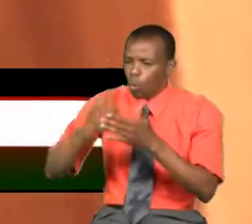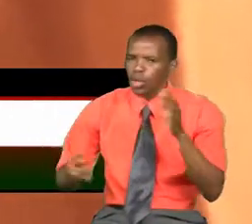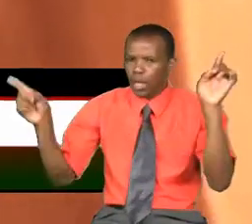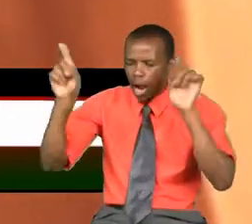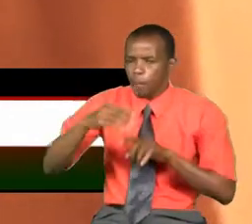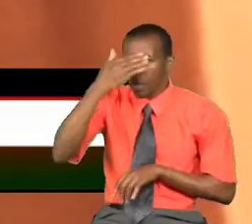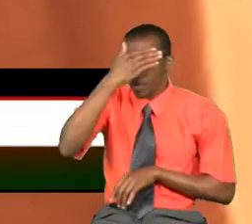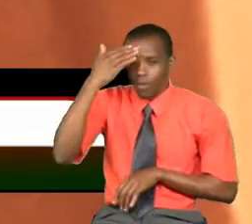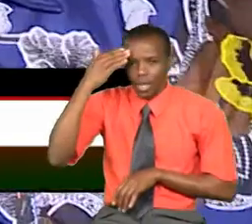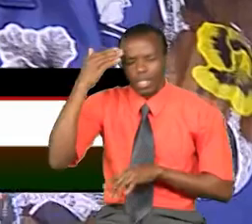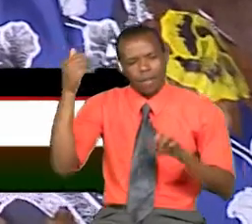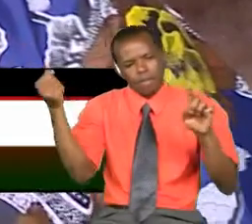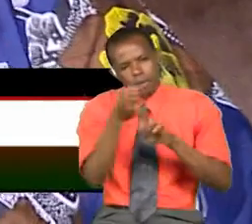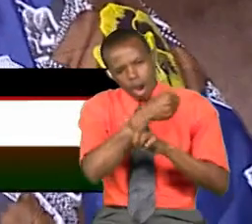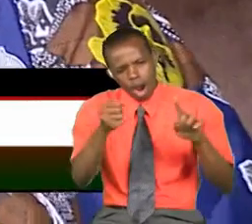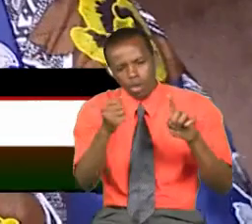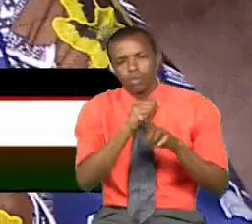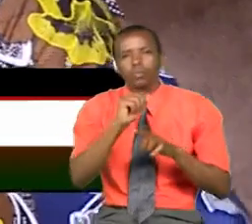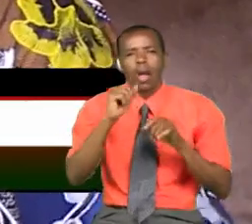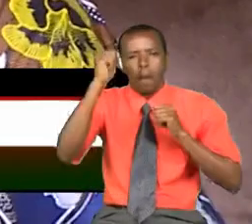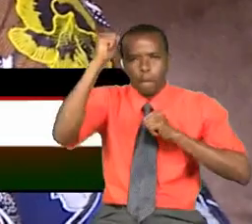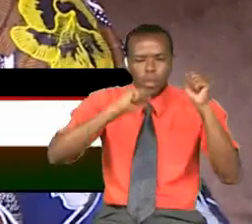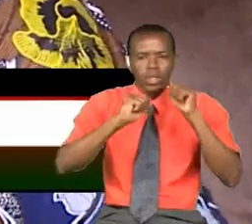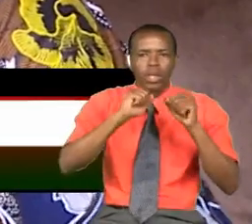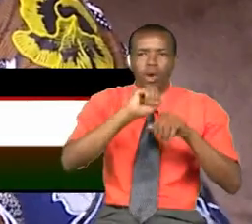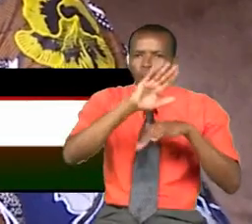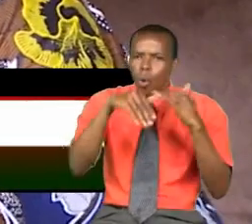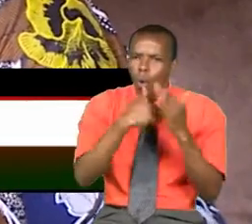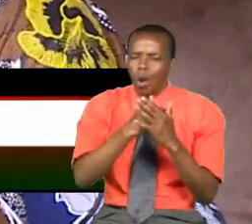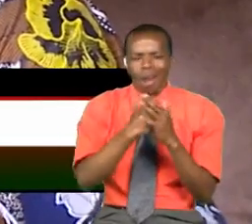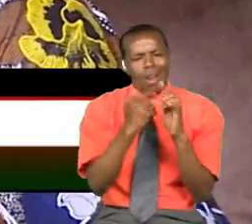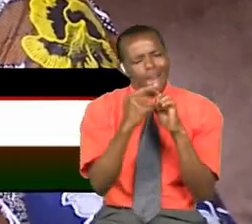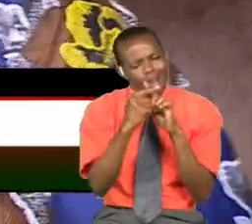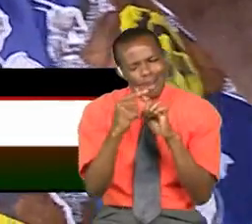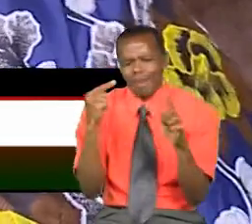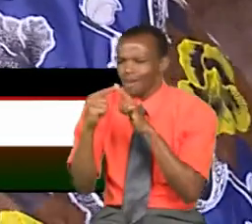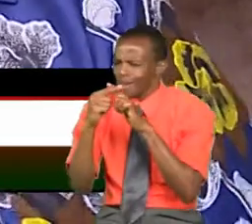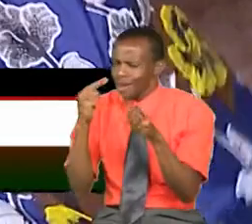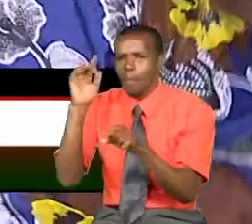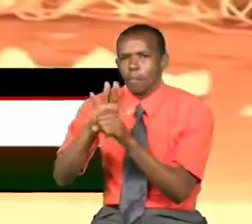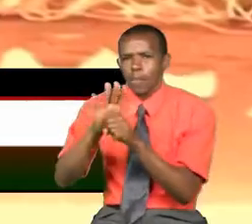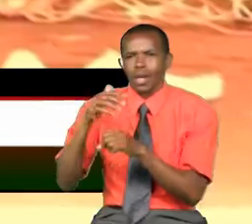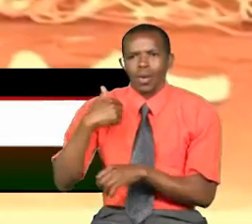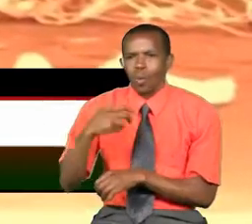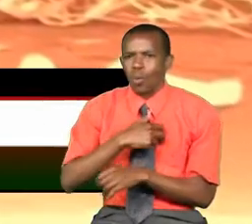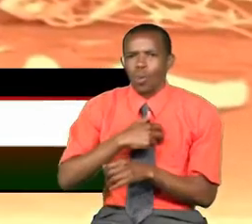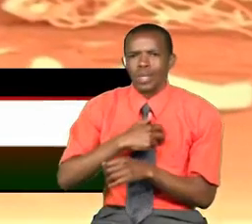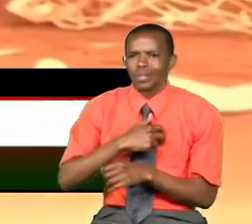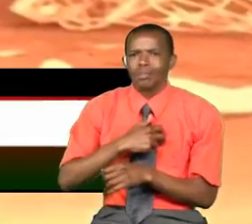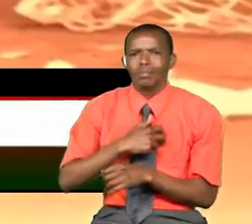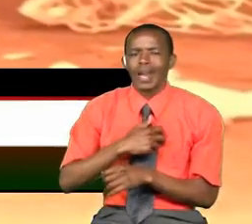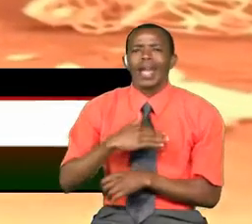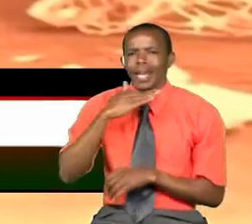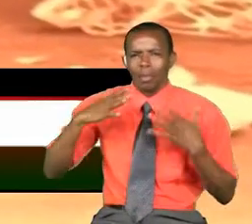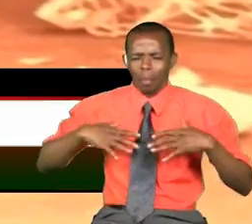tuyasahau. Walikuwa ni vijana tu wa Kenya afu Swahili, na waliuawa wengi sana, tulikuwa tunaruka maiti